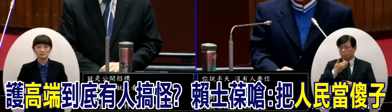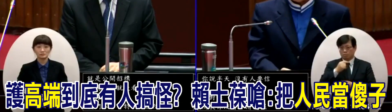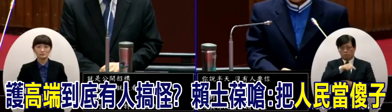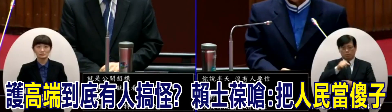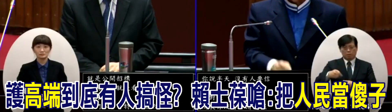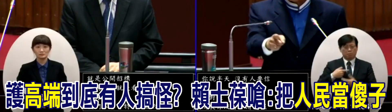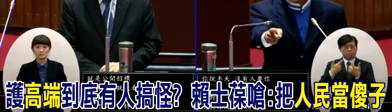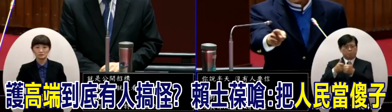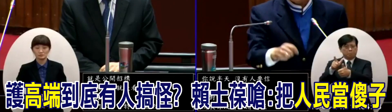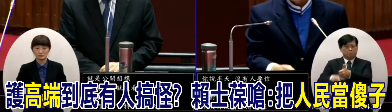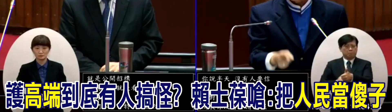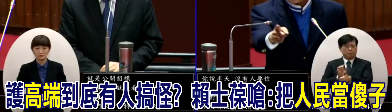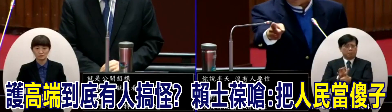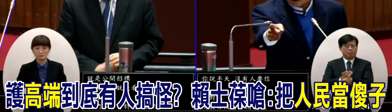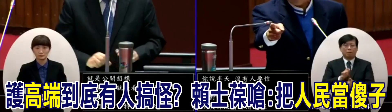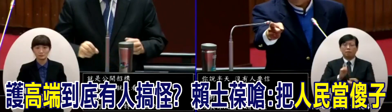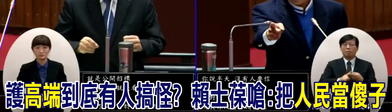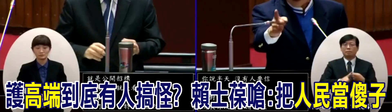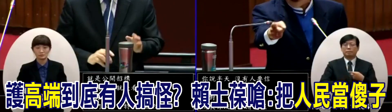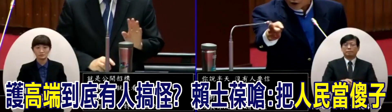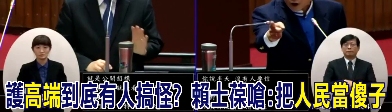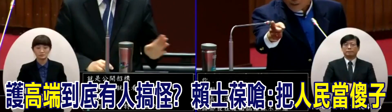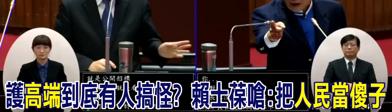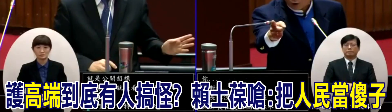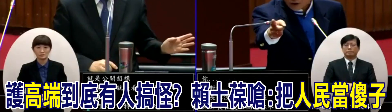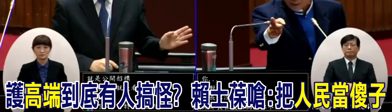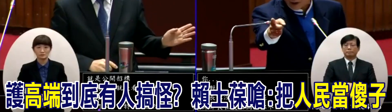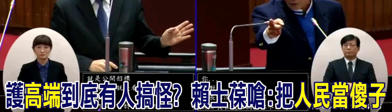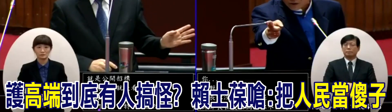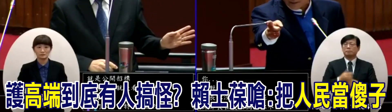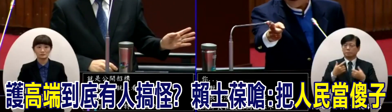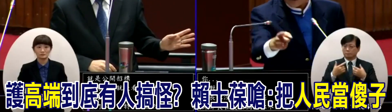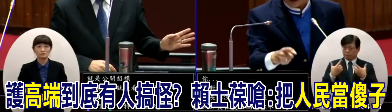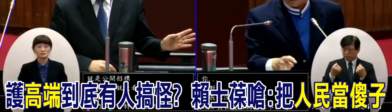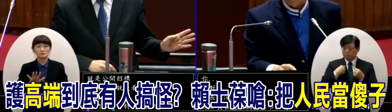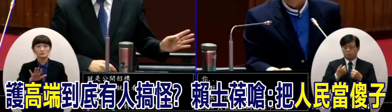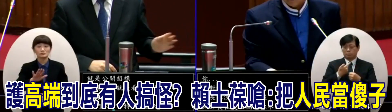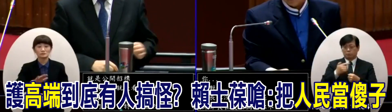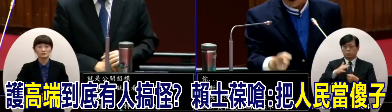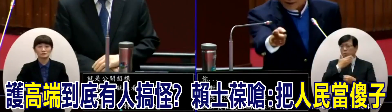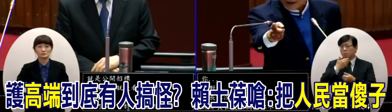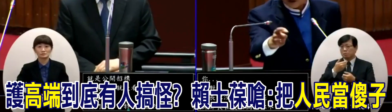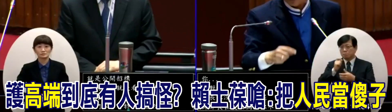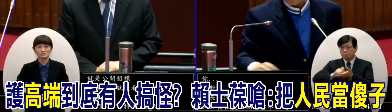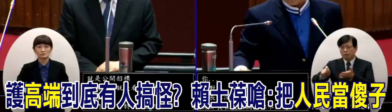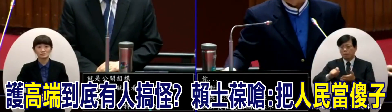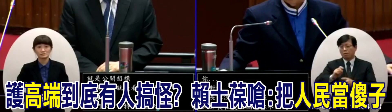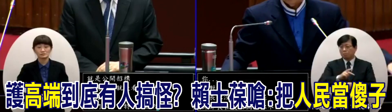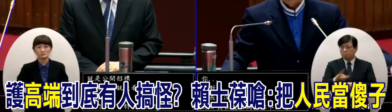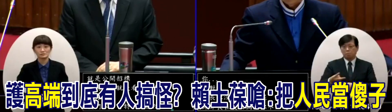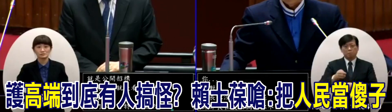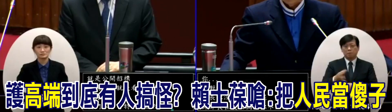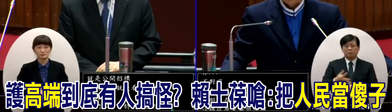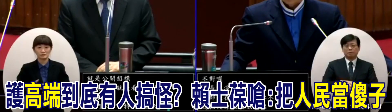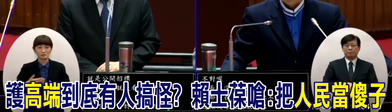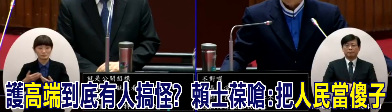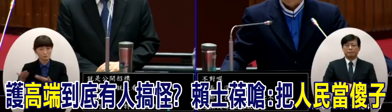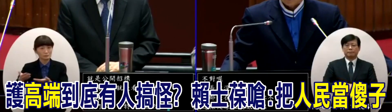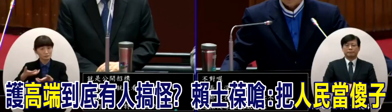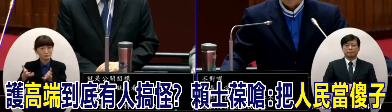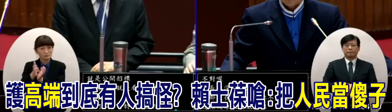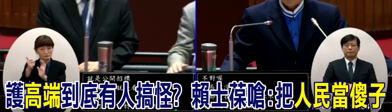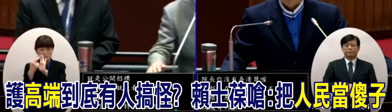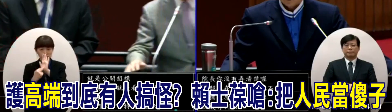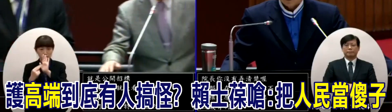量身定做、啊，怎么不是？是不是？ 这 改成有利标，为什么 不是这样？ 你讲，为什么要改有利标？ 那部长来讲， 如果